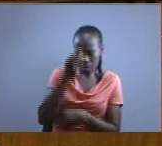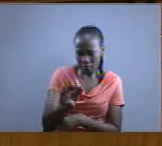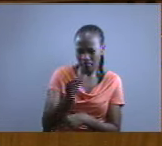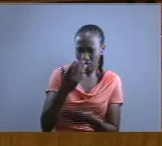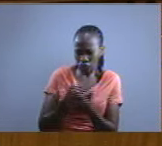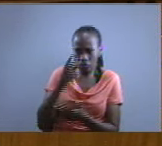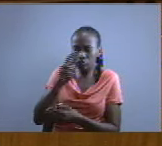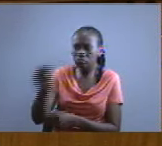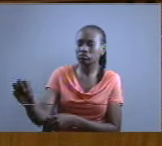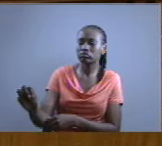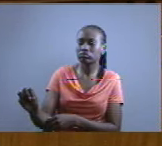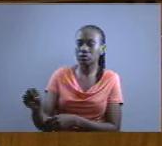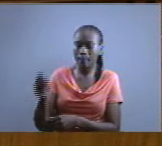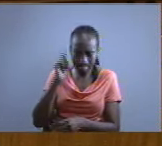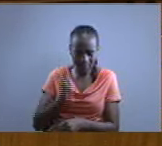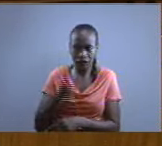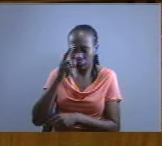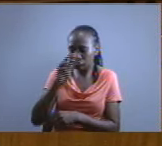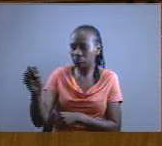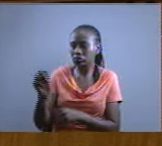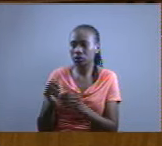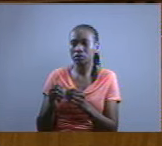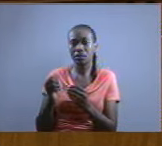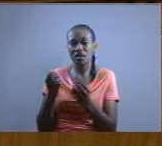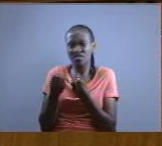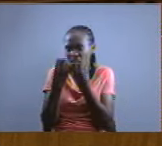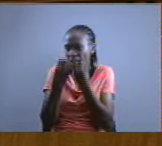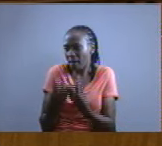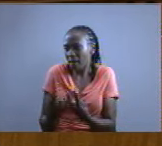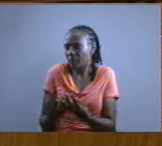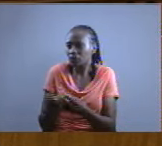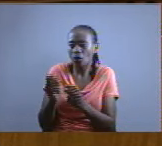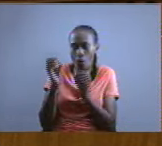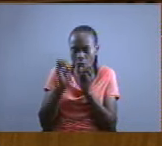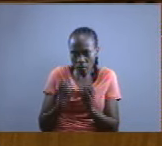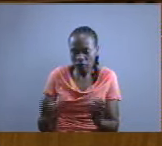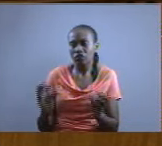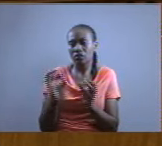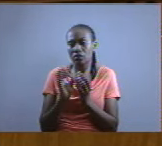moet verhoog en die gebruik daarvan moet bevorder.